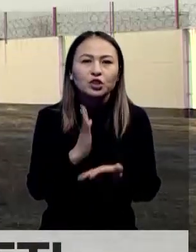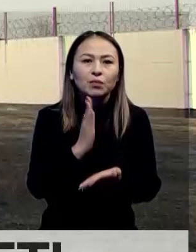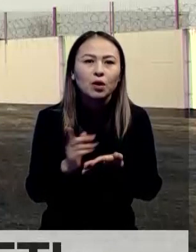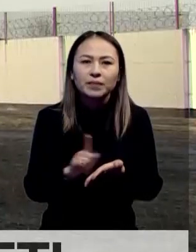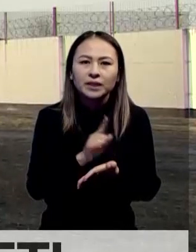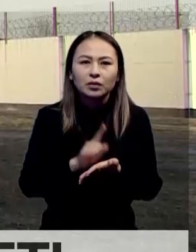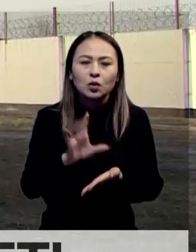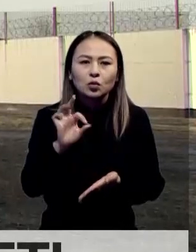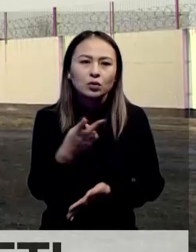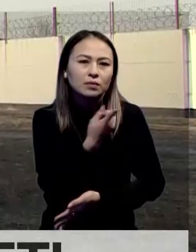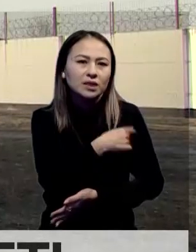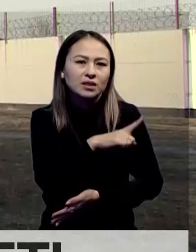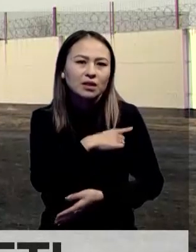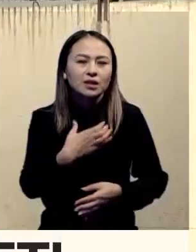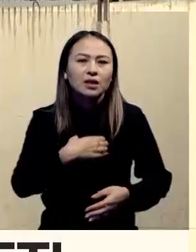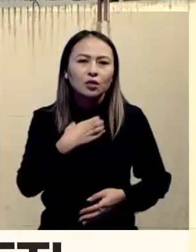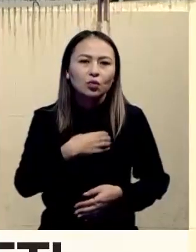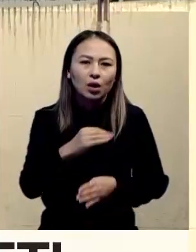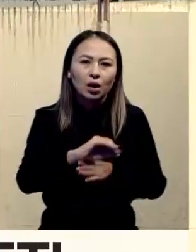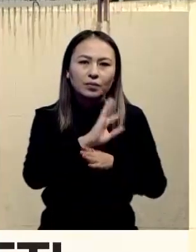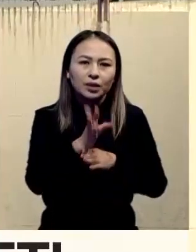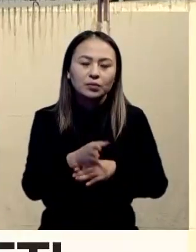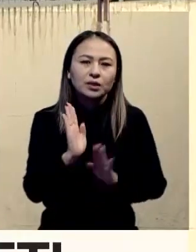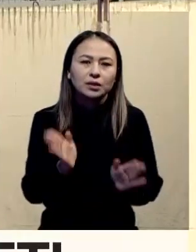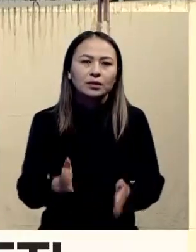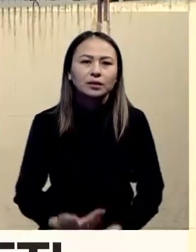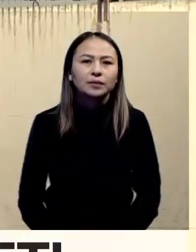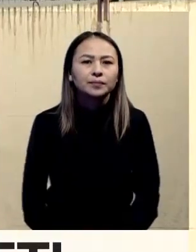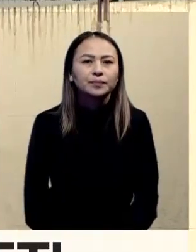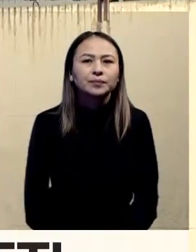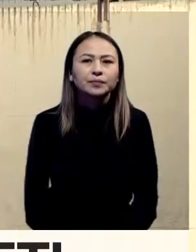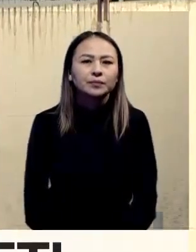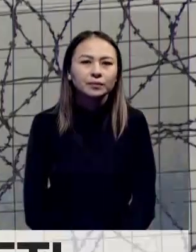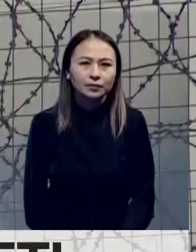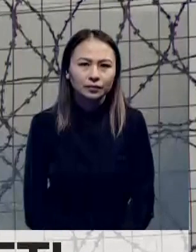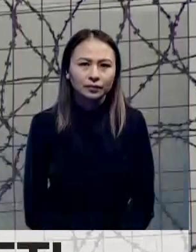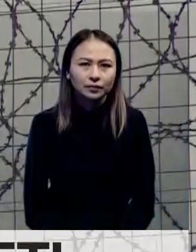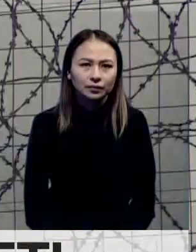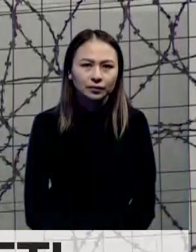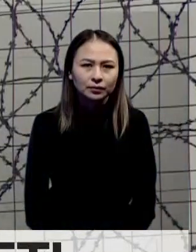Енді олар міндетті әлеуметтік және медициналық сақтандырумен қамтамасыз етіледі.